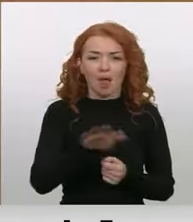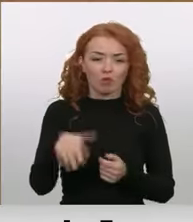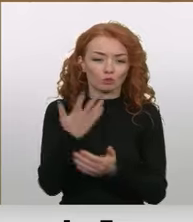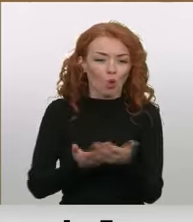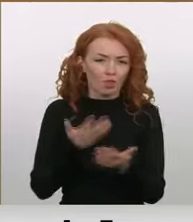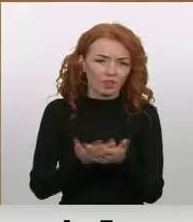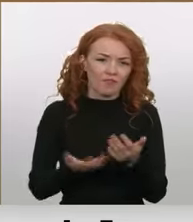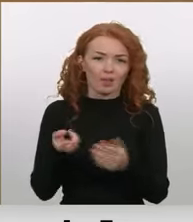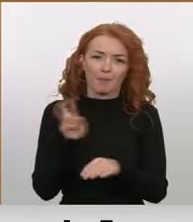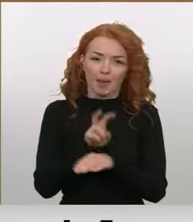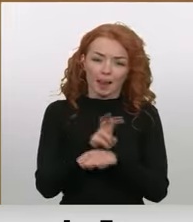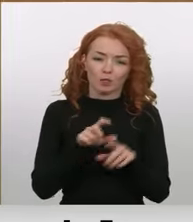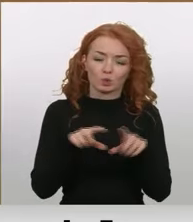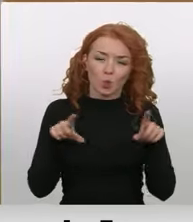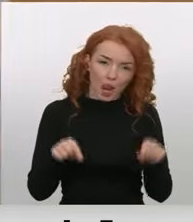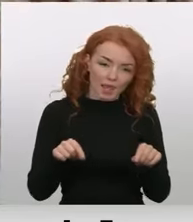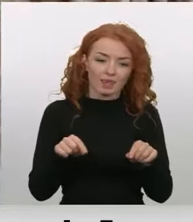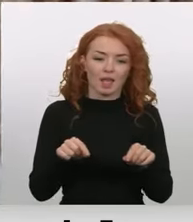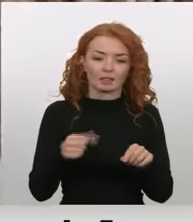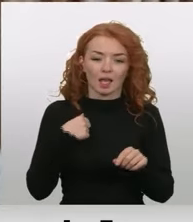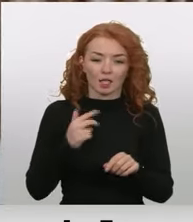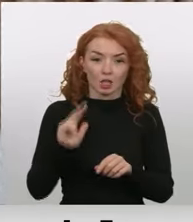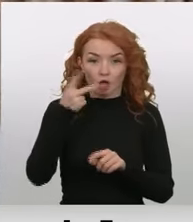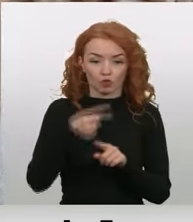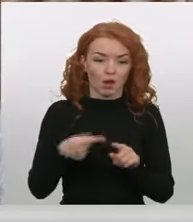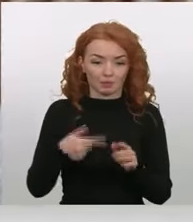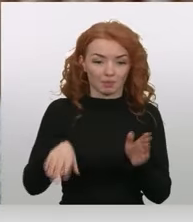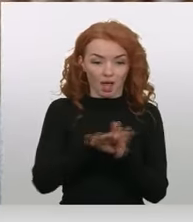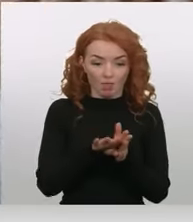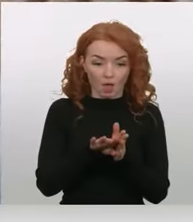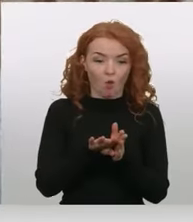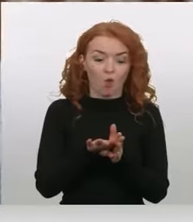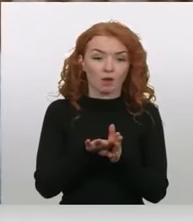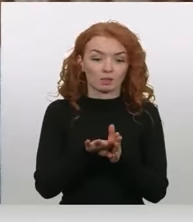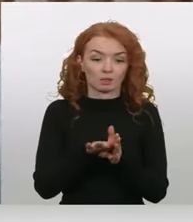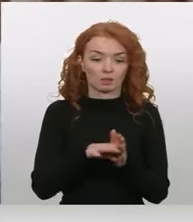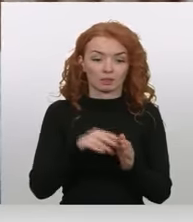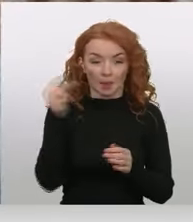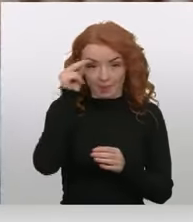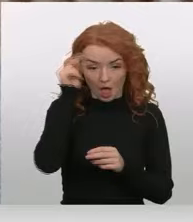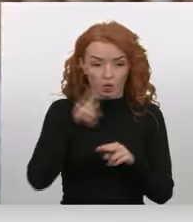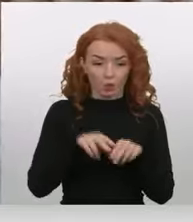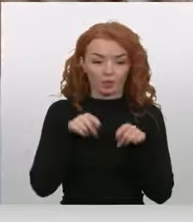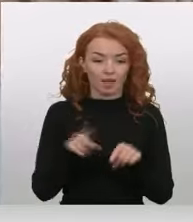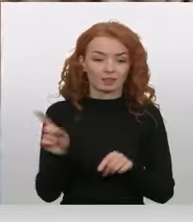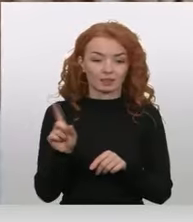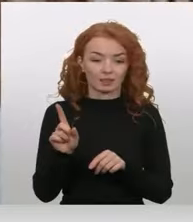motivēt nāk skoliņām. Es trešo reizi jau piedalos seminārā, un tas ir kaut